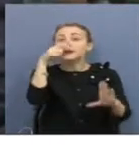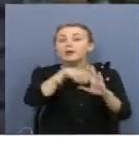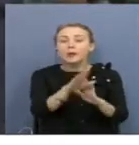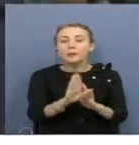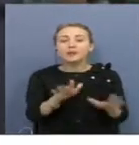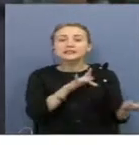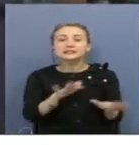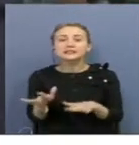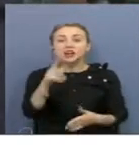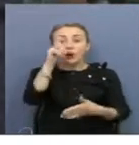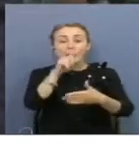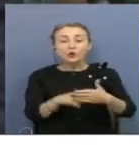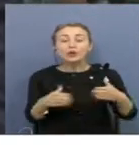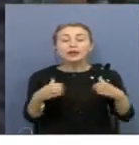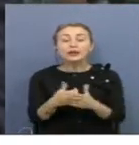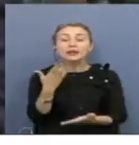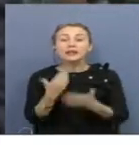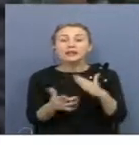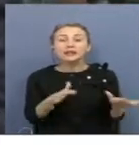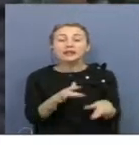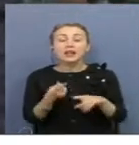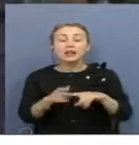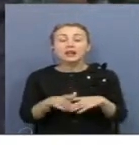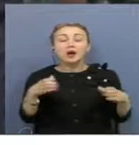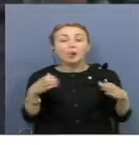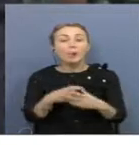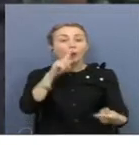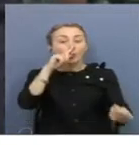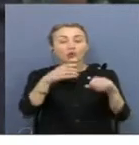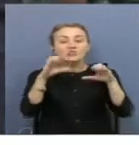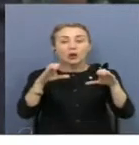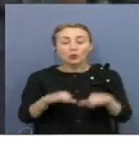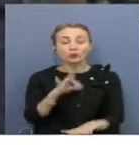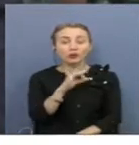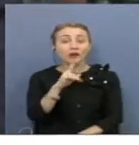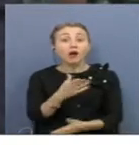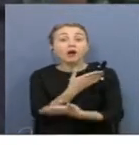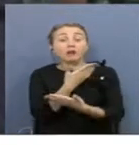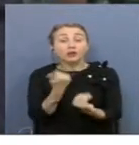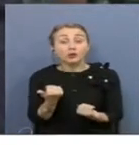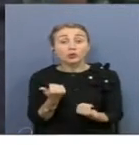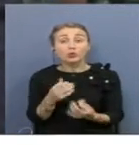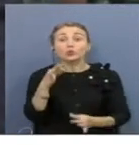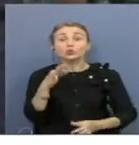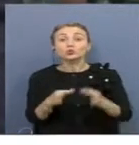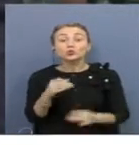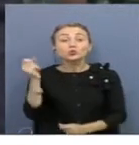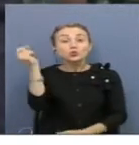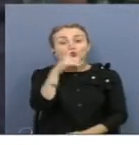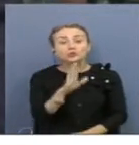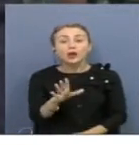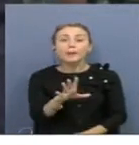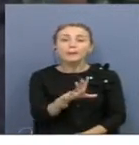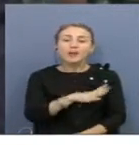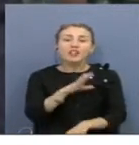заңға сілтеме жасай отырып, процесті тоқтатып, діни бірлестіктің қызметіне араласпау туралы шешім қабылдады. Алайда сот қорлау